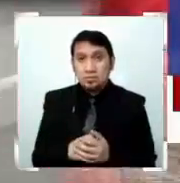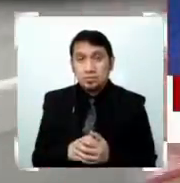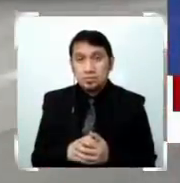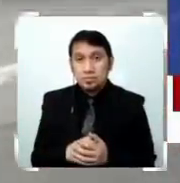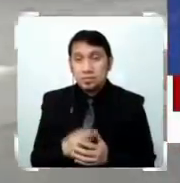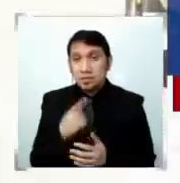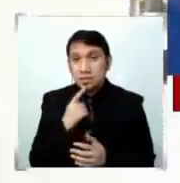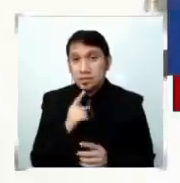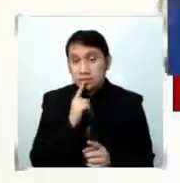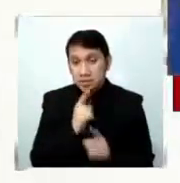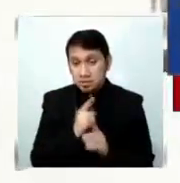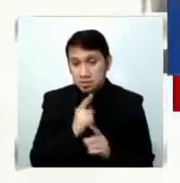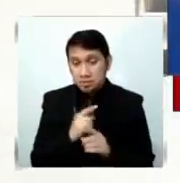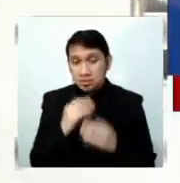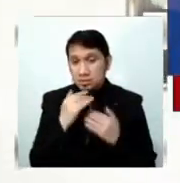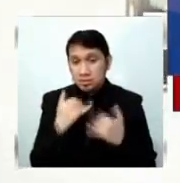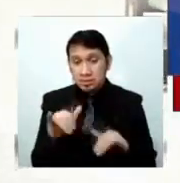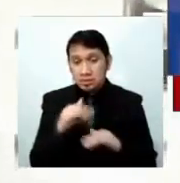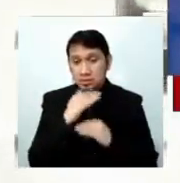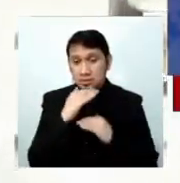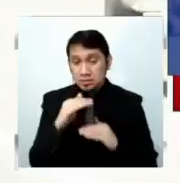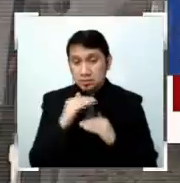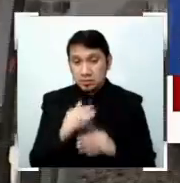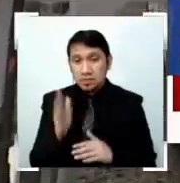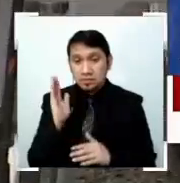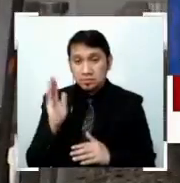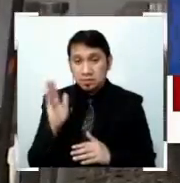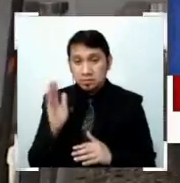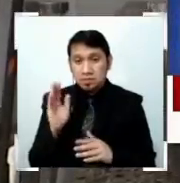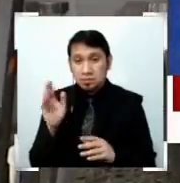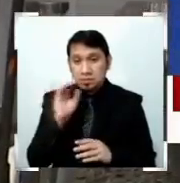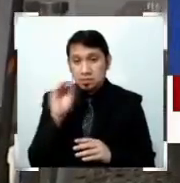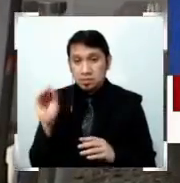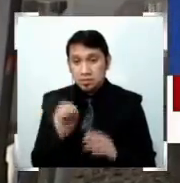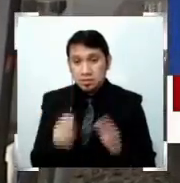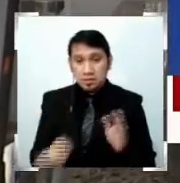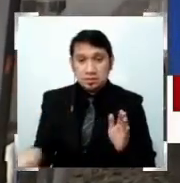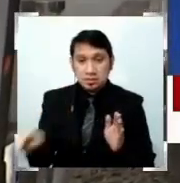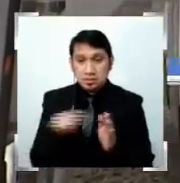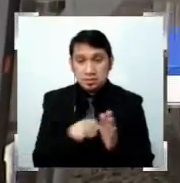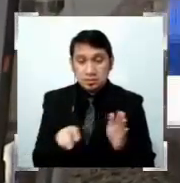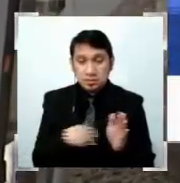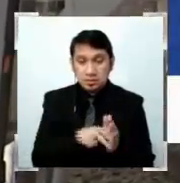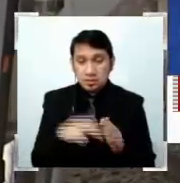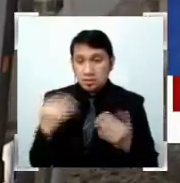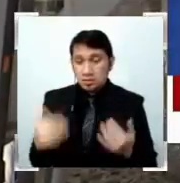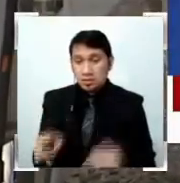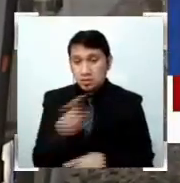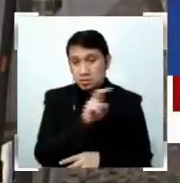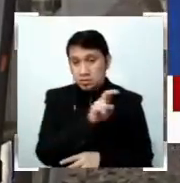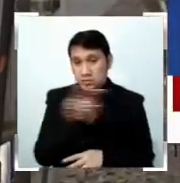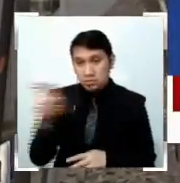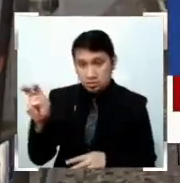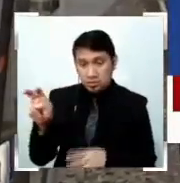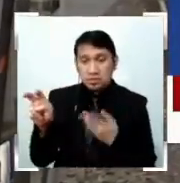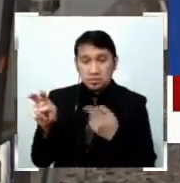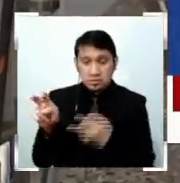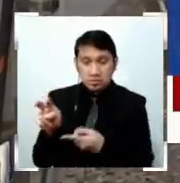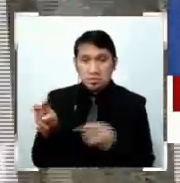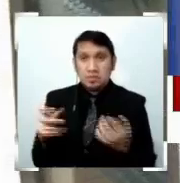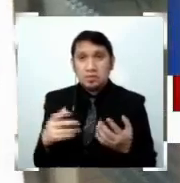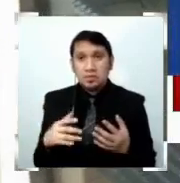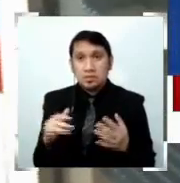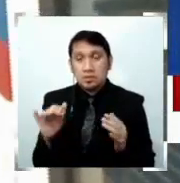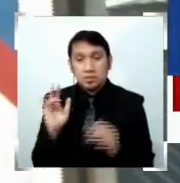ang maximum po natin ay 50% seating capacity. Para po sa ating mga tren, I understand they are implementing